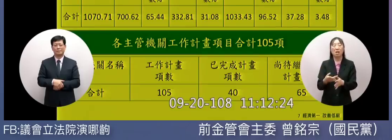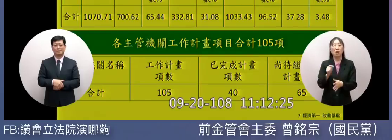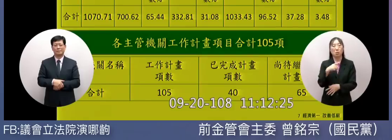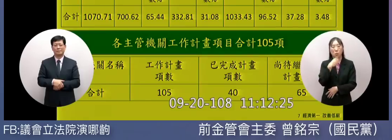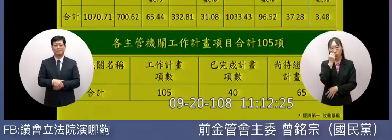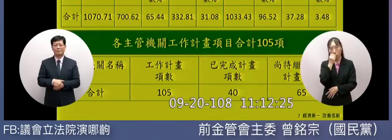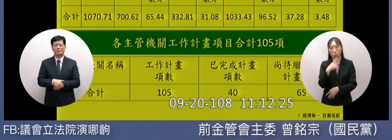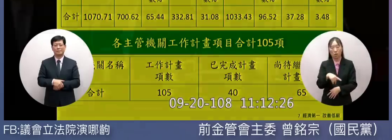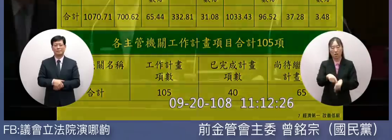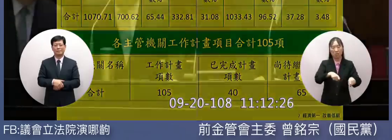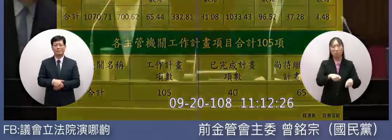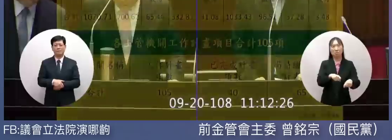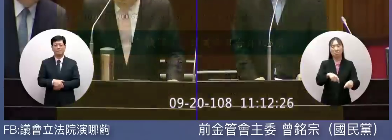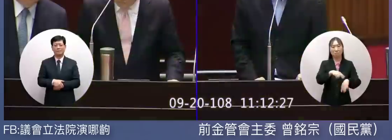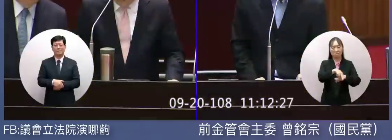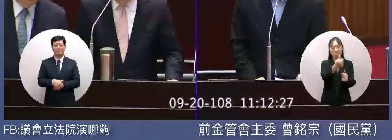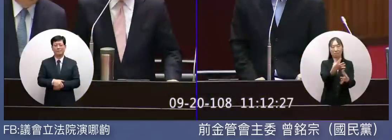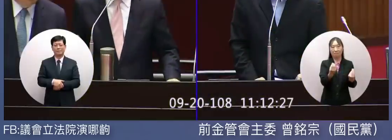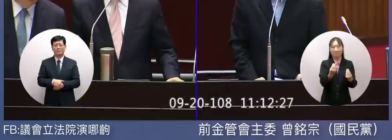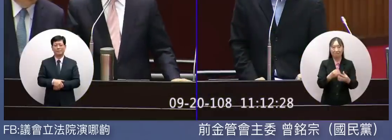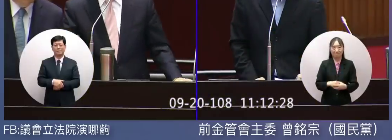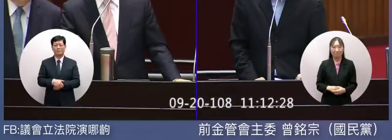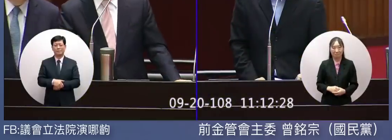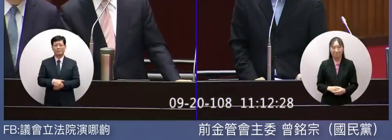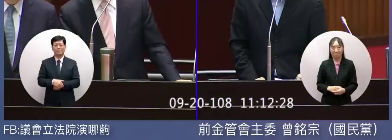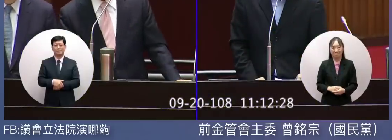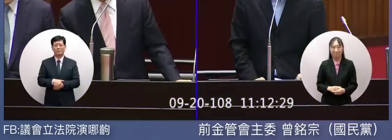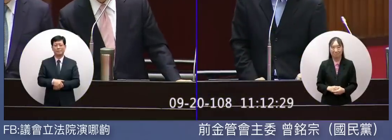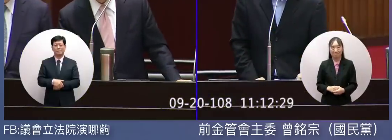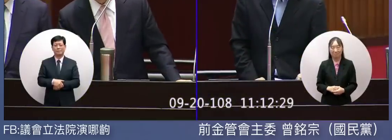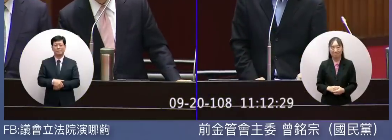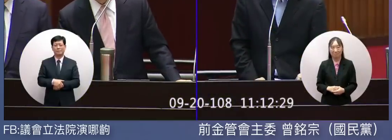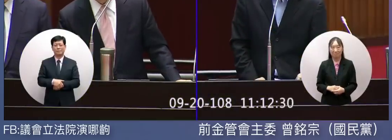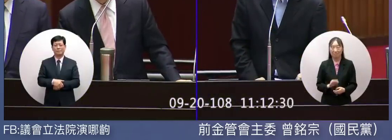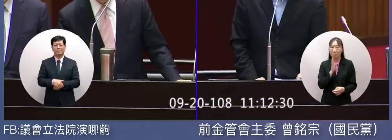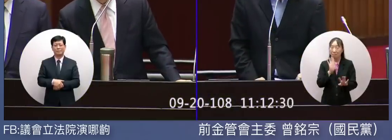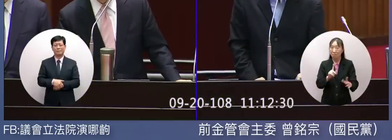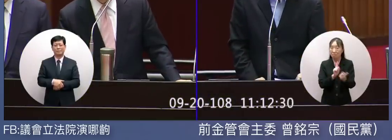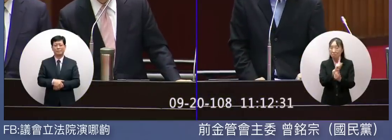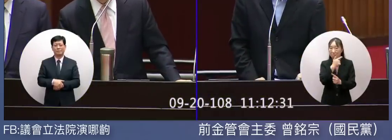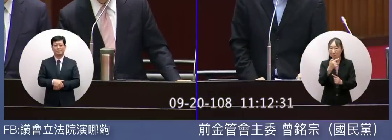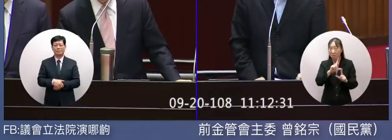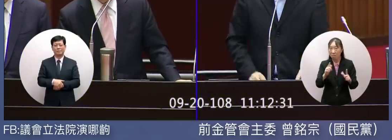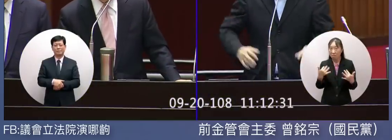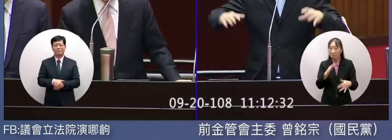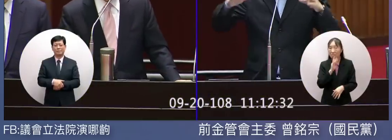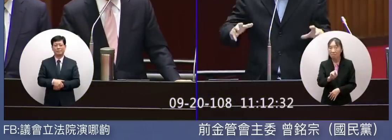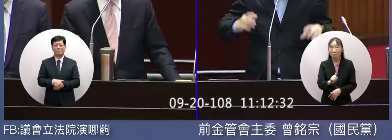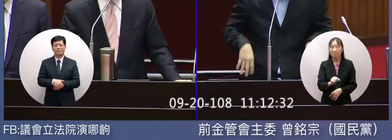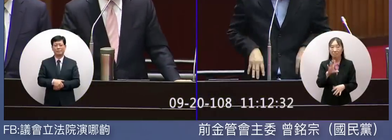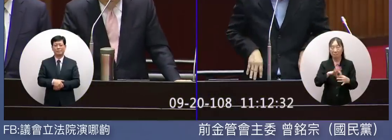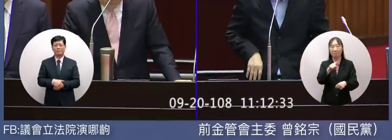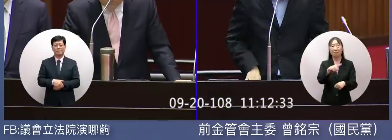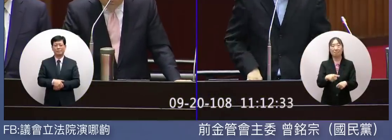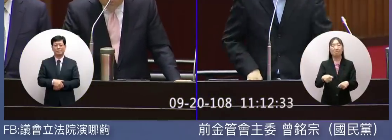了，计划都没有做好。但是， 我来讲， 最大的问题，你晓不晓得，院长？因为你